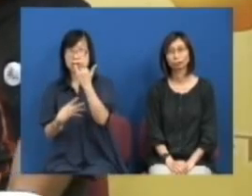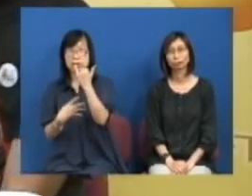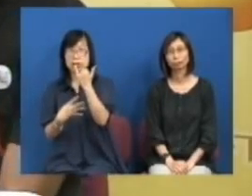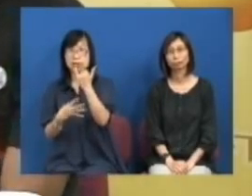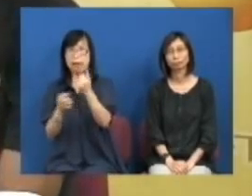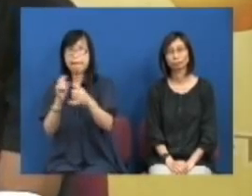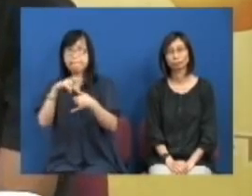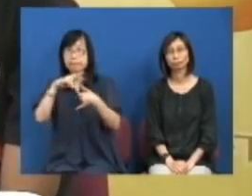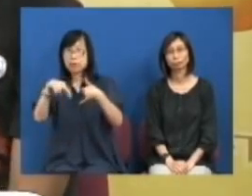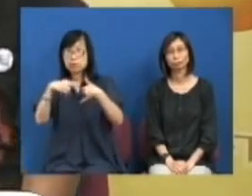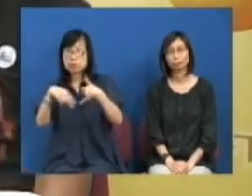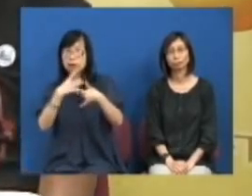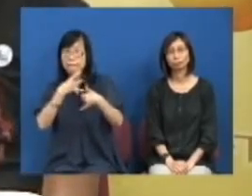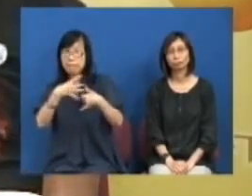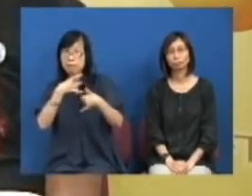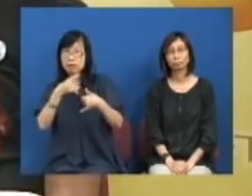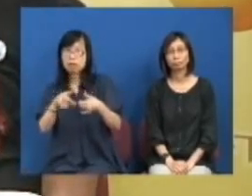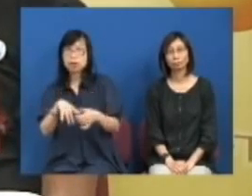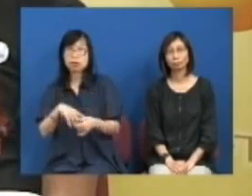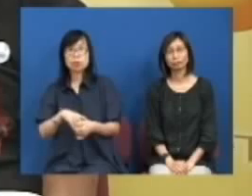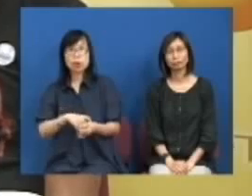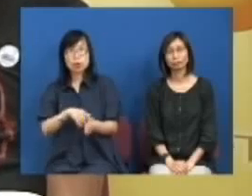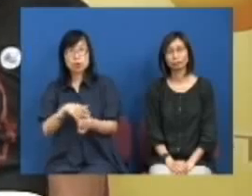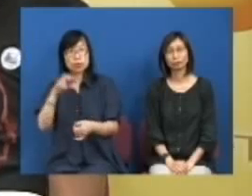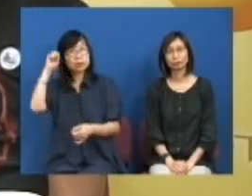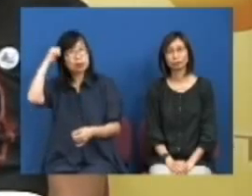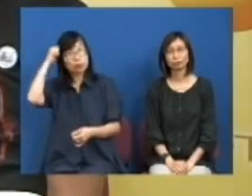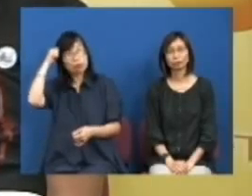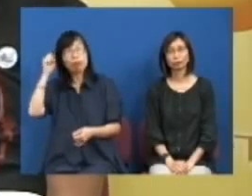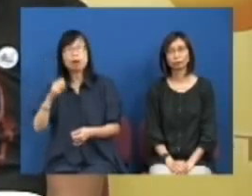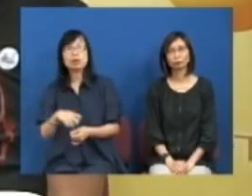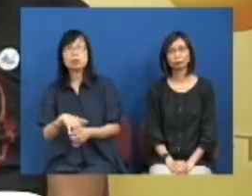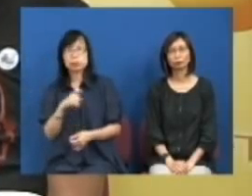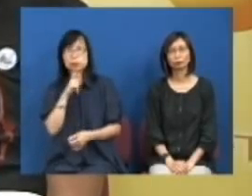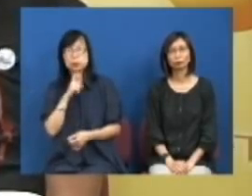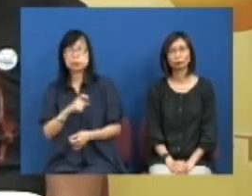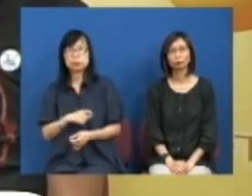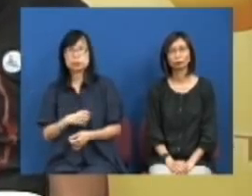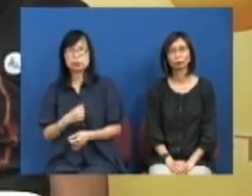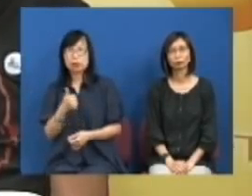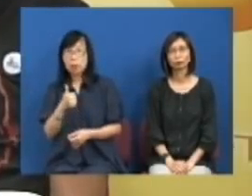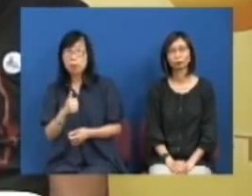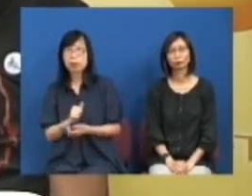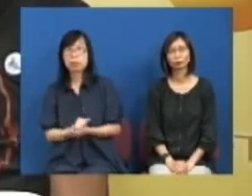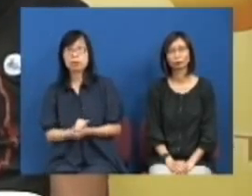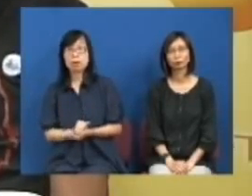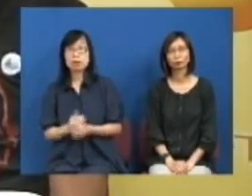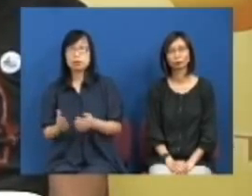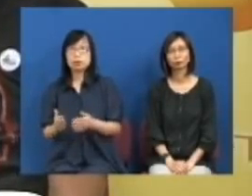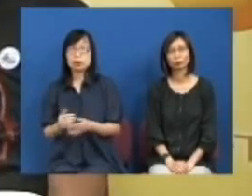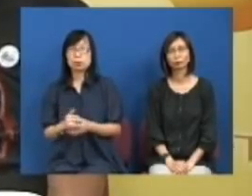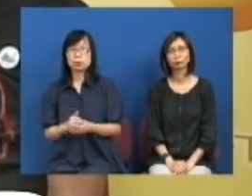查、未追究之前。都有呢、這個價值，如果或者喺後面即係過咗都有價